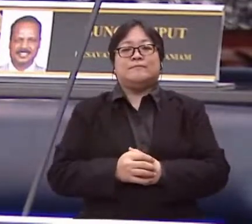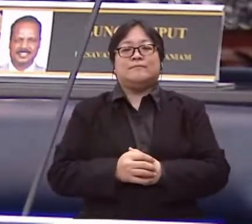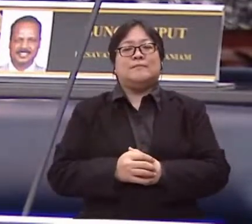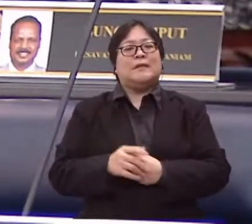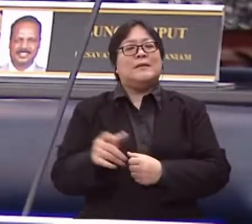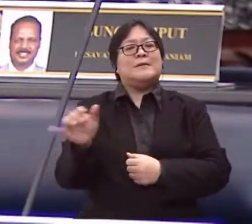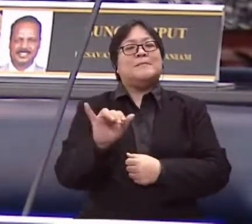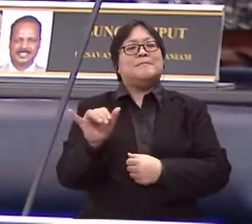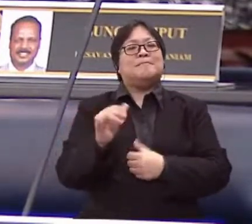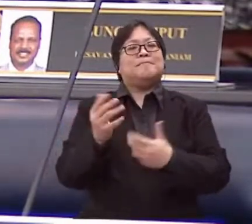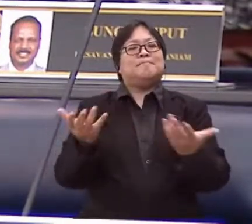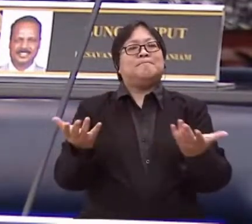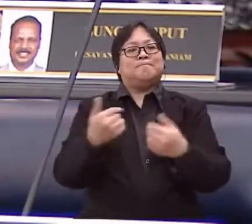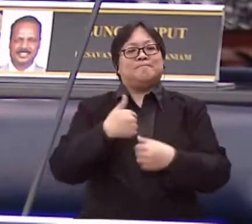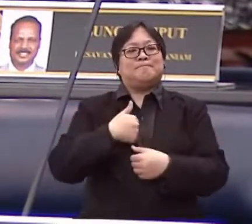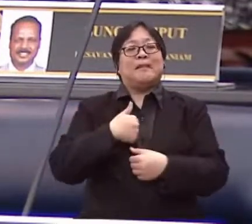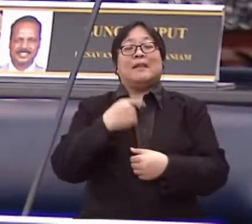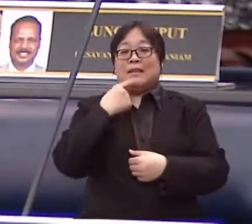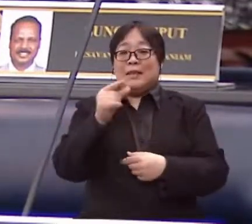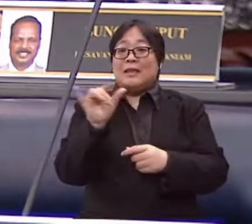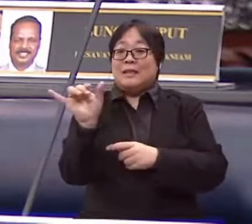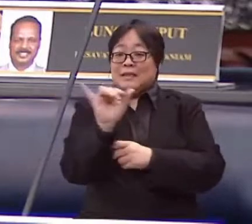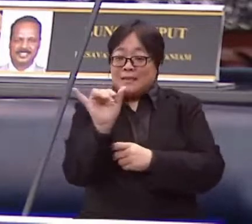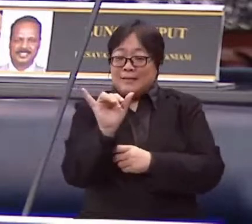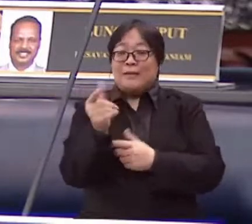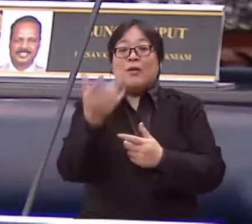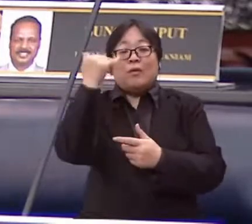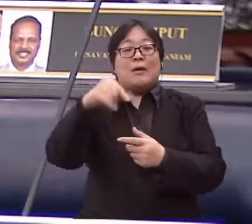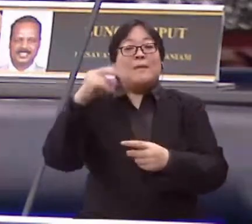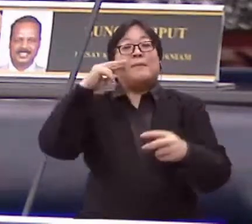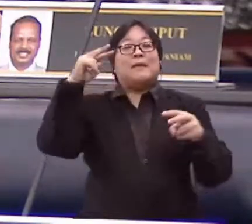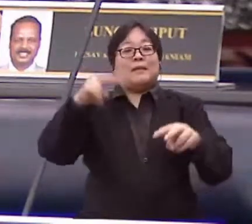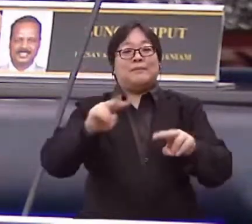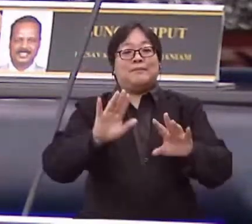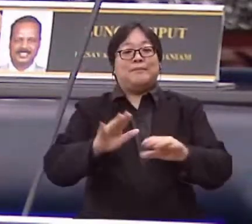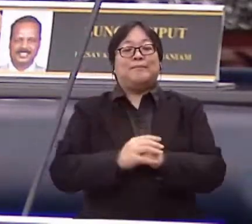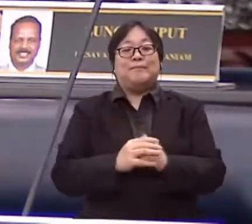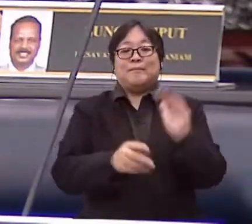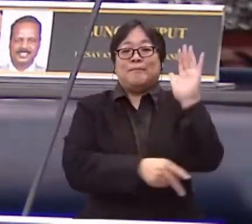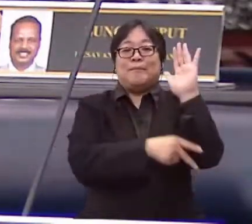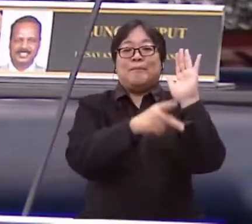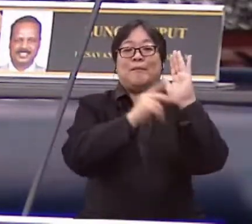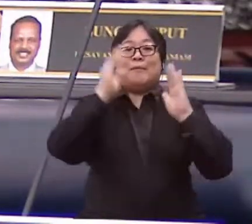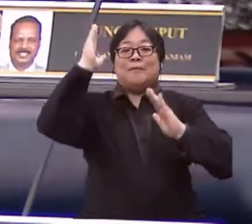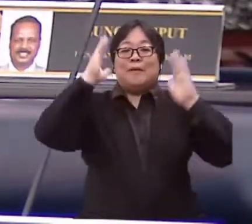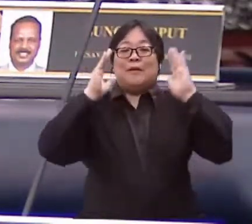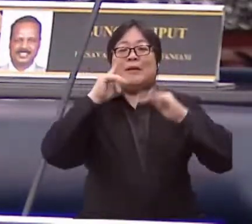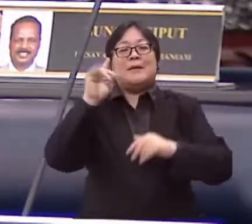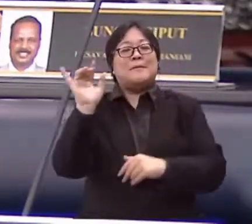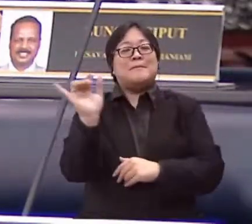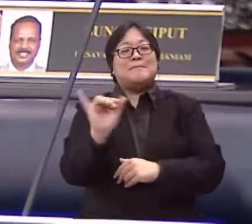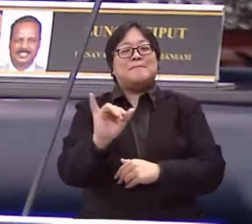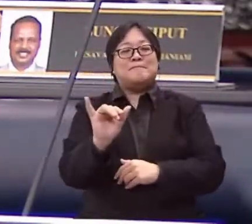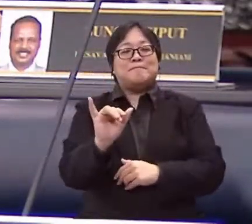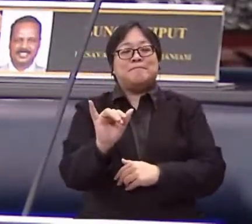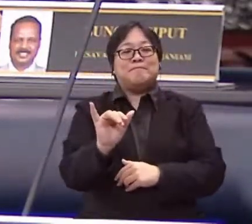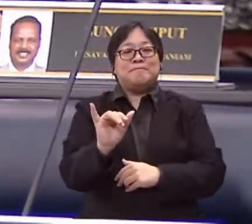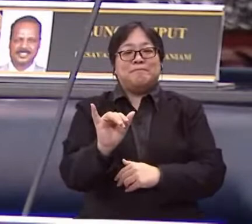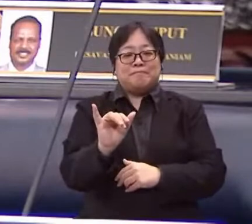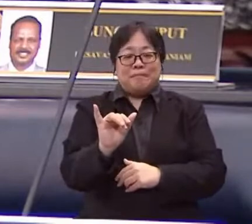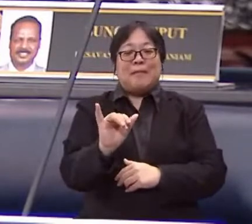seolah-olahnya saya sebut seolah-olah sebab ini persepsi paling kita dilihat seolah-olahnya